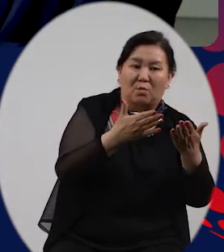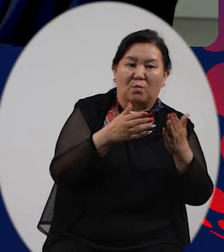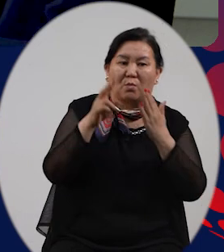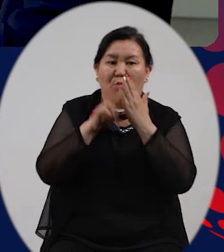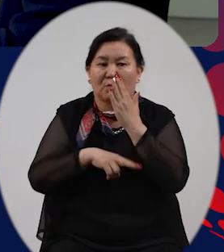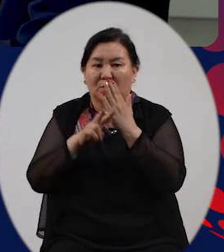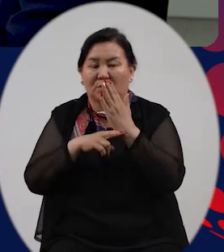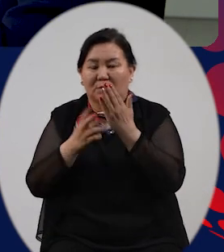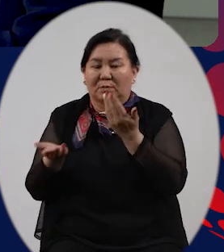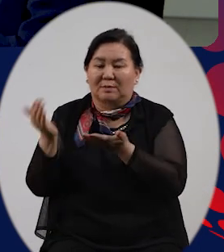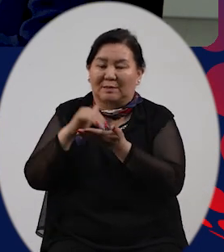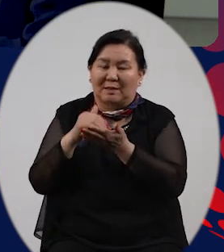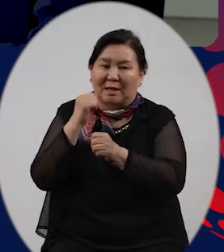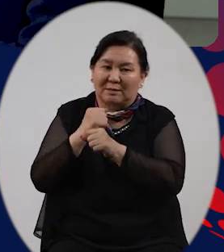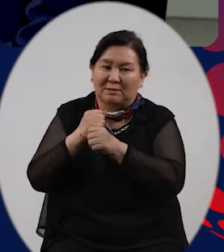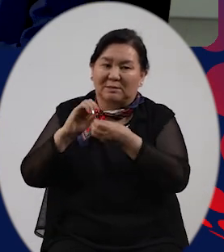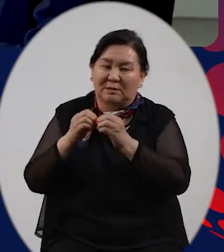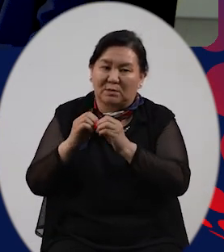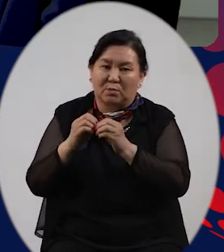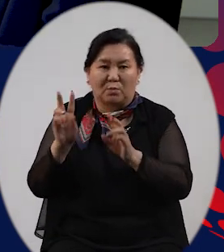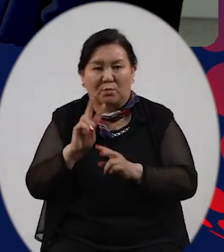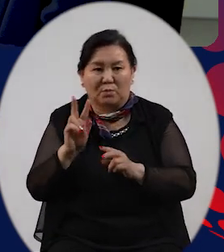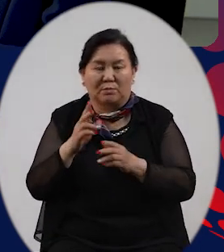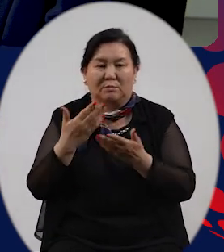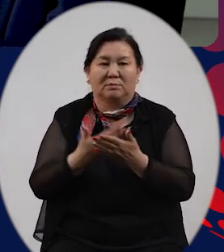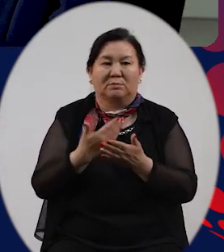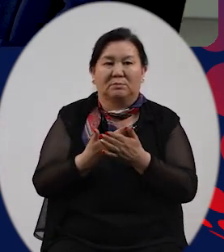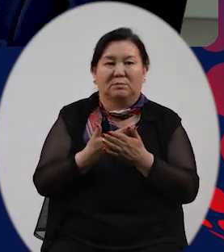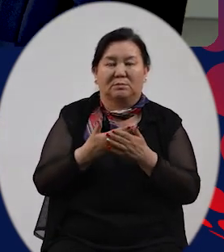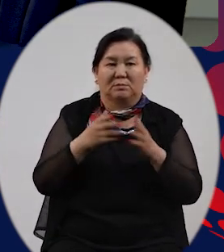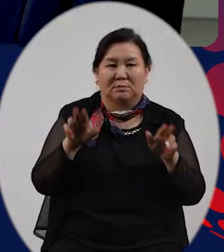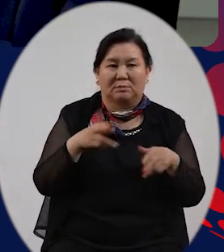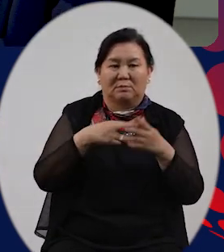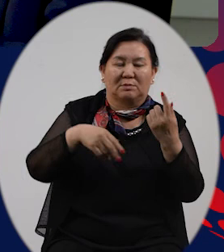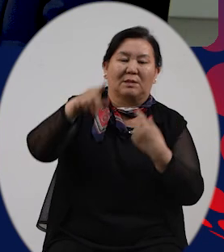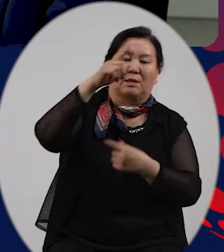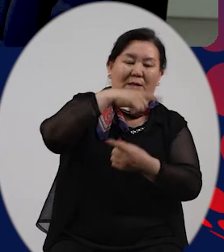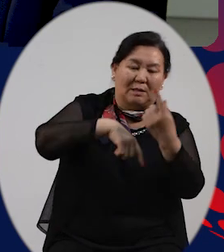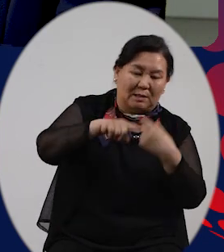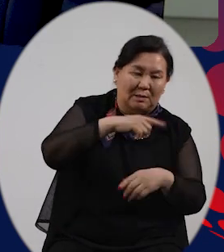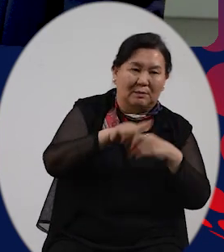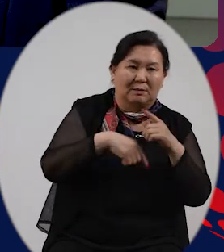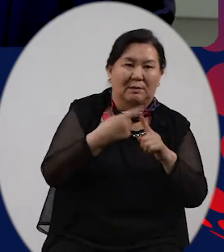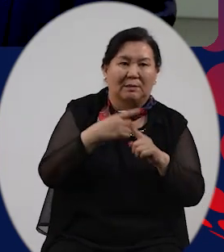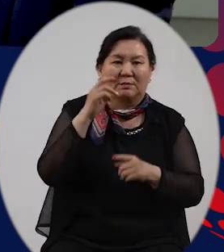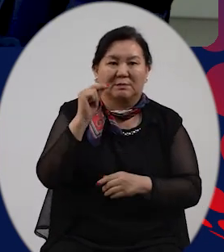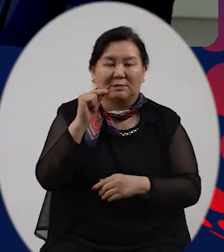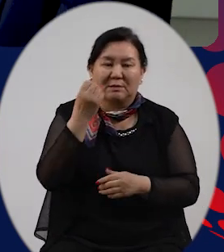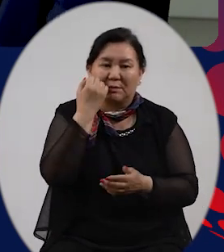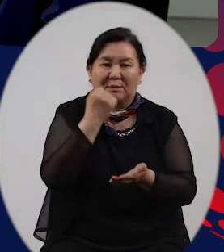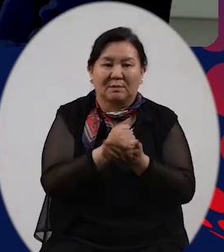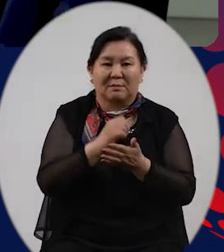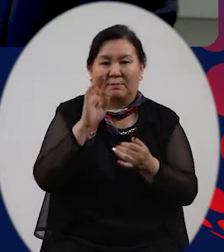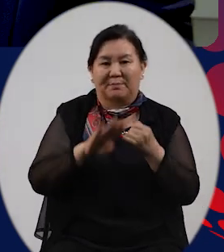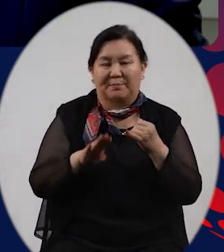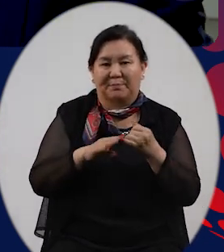үнэлгээний мөрөөр дахин одоо ажил хийгдэх үү гэх юм бол өөрөвлөх юм бол буцаагаал ингээд нөгөө чанарын баталгаажуулалтын үе шат маань явагдана гэсэн хамгийн сүүлд нь